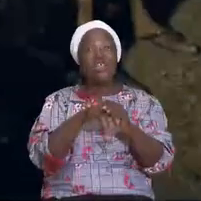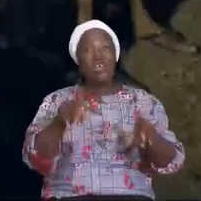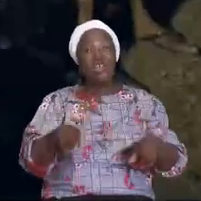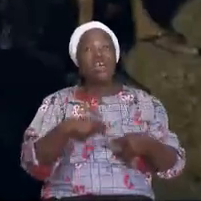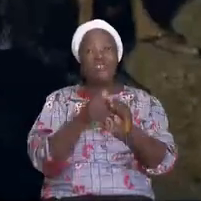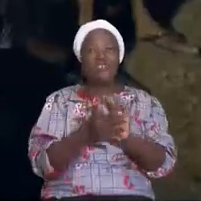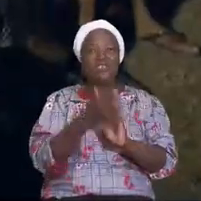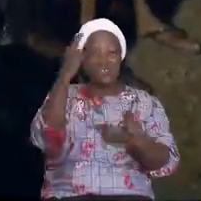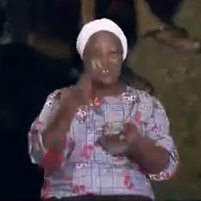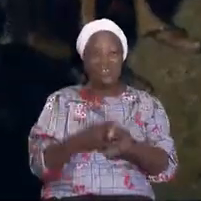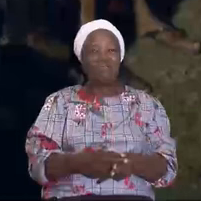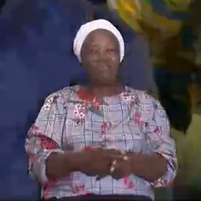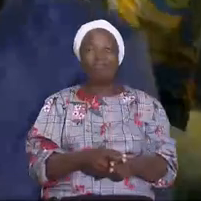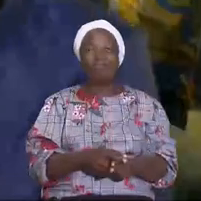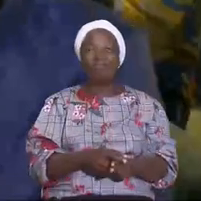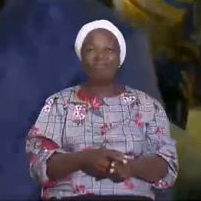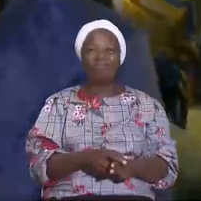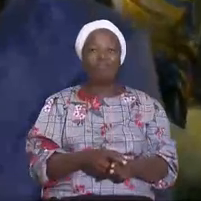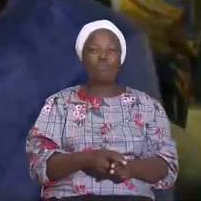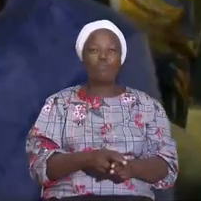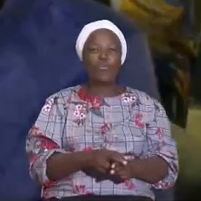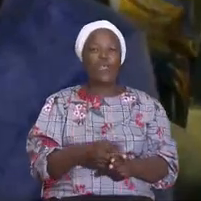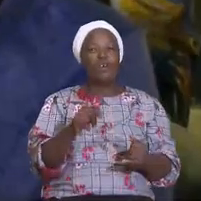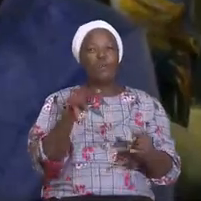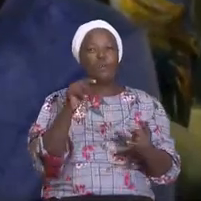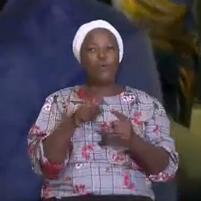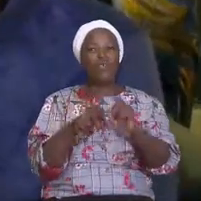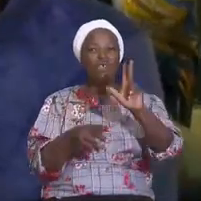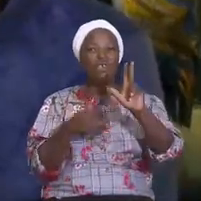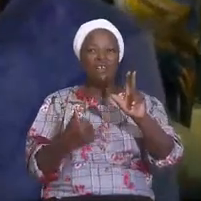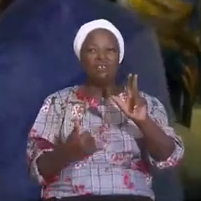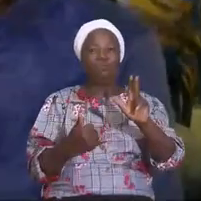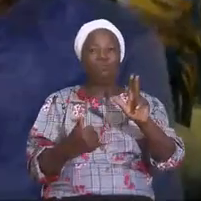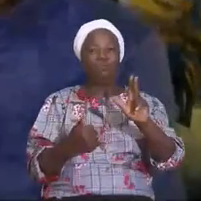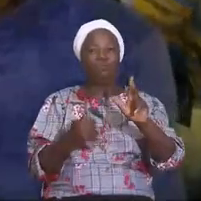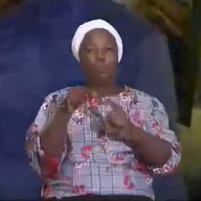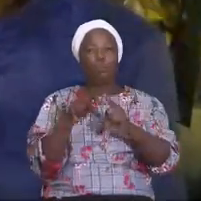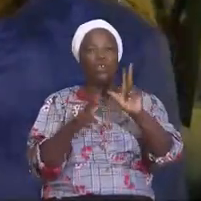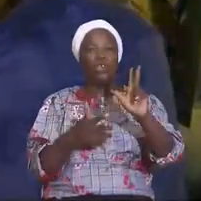Amen. De confirmation des promesses de Dieu dans ta vie au nom de Jésus.